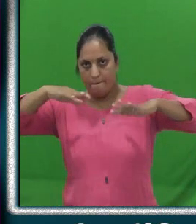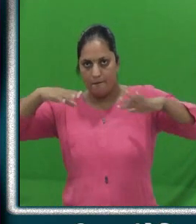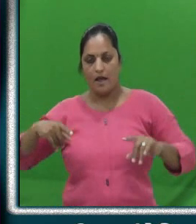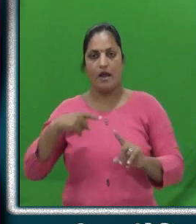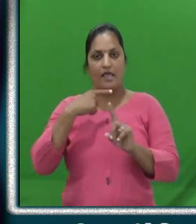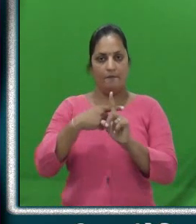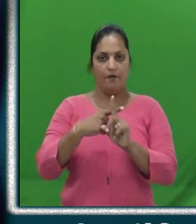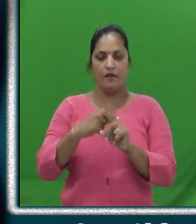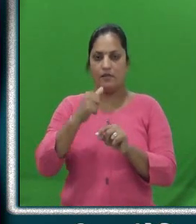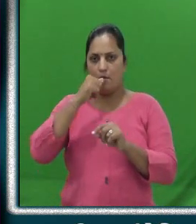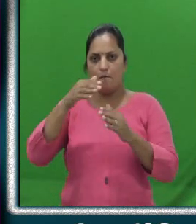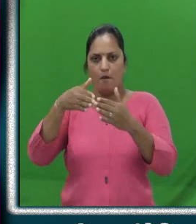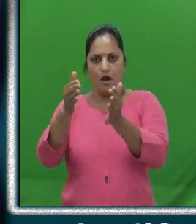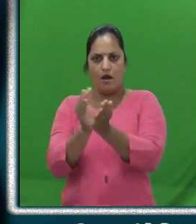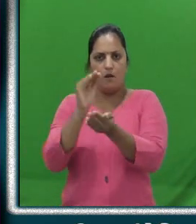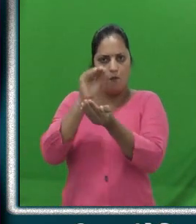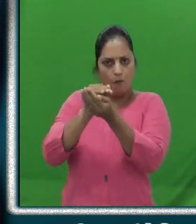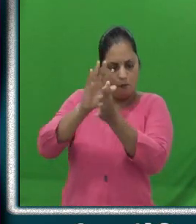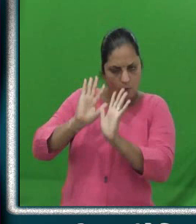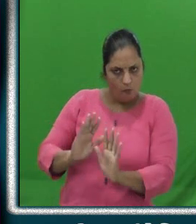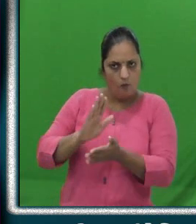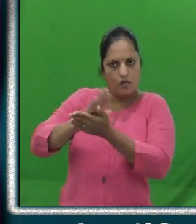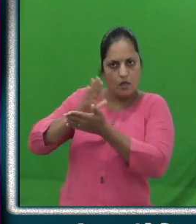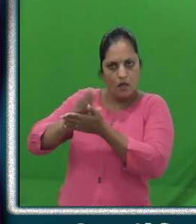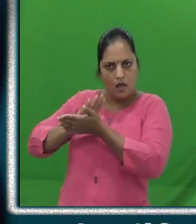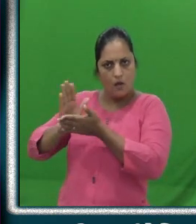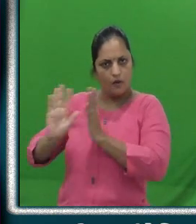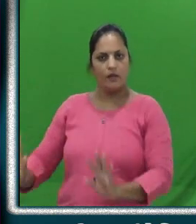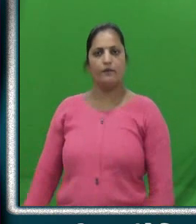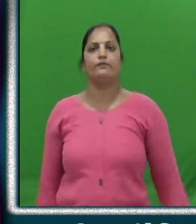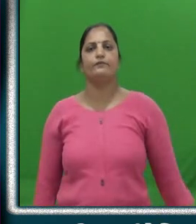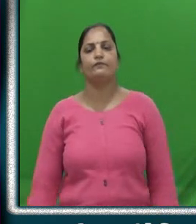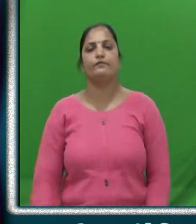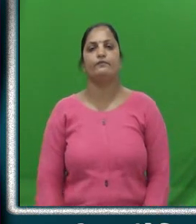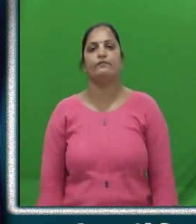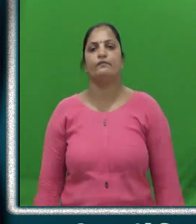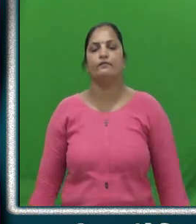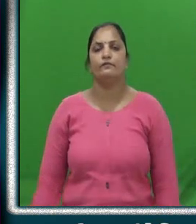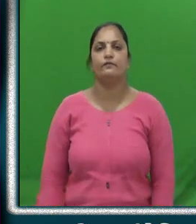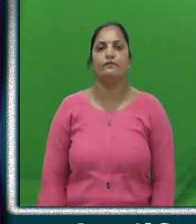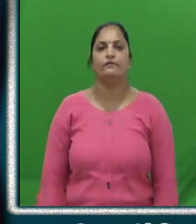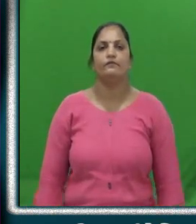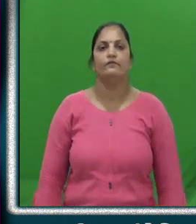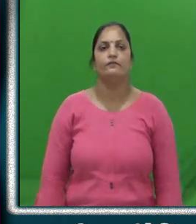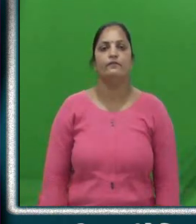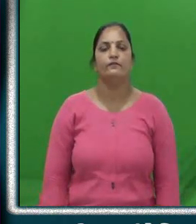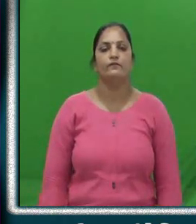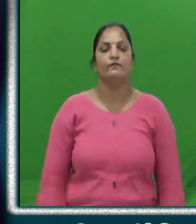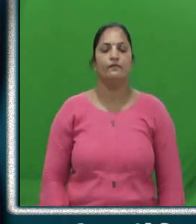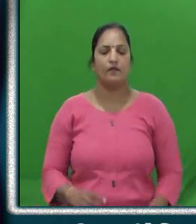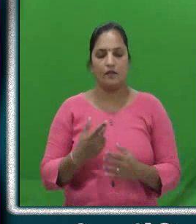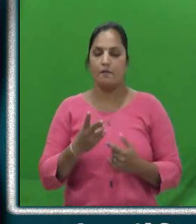અરુણ એન્ડ હિઝ ટીમ હેવ ક્લીનેડ પિચીસ એન્ડ વેરિયસ વોટર